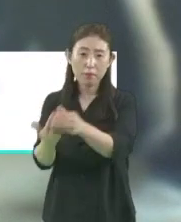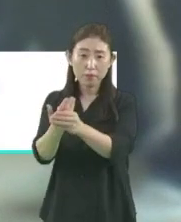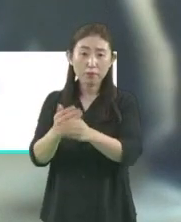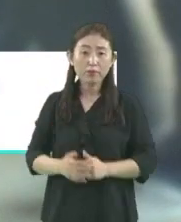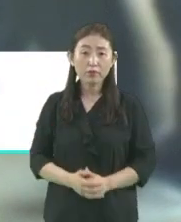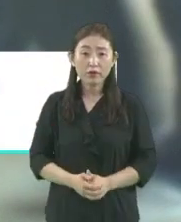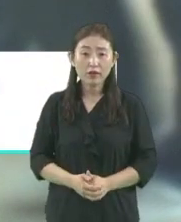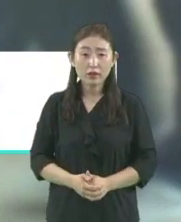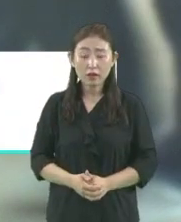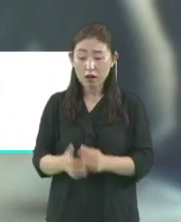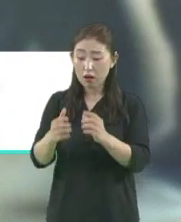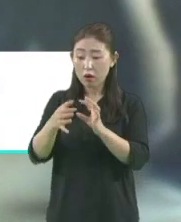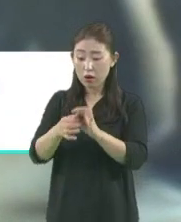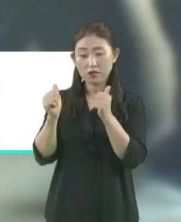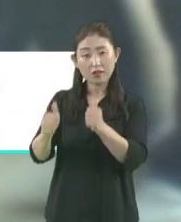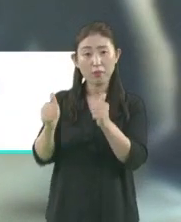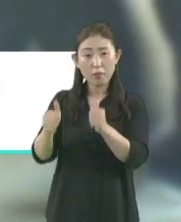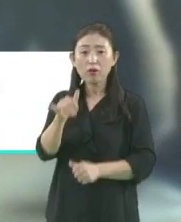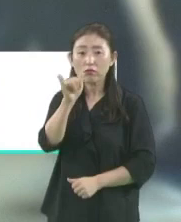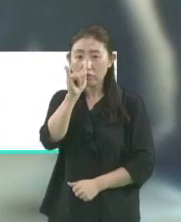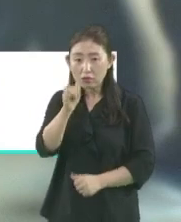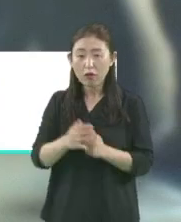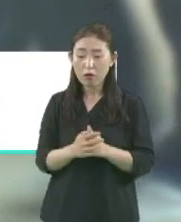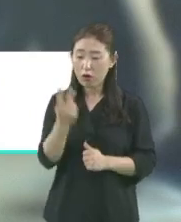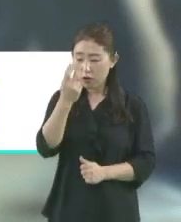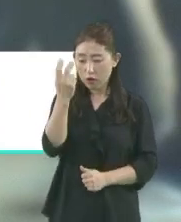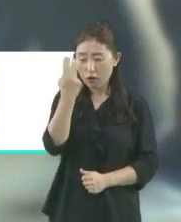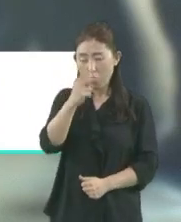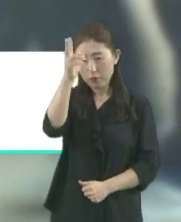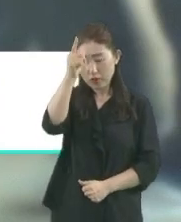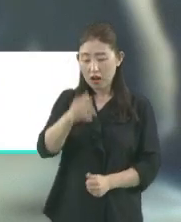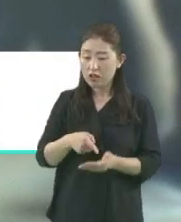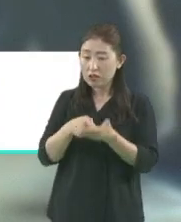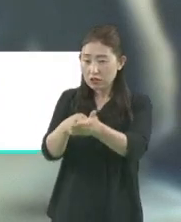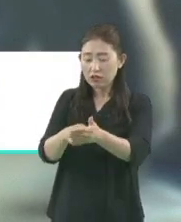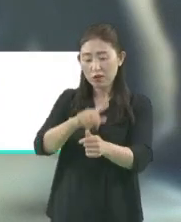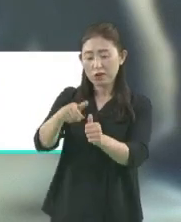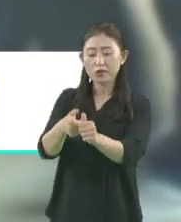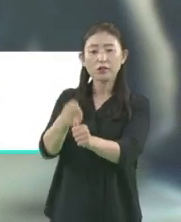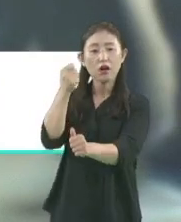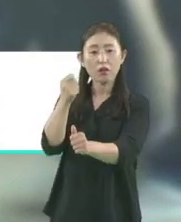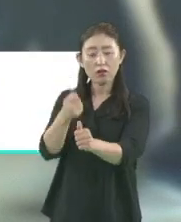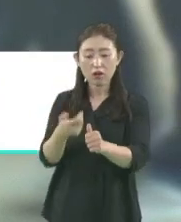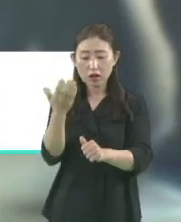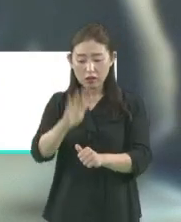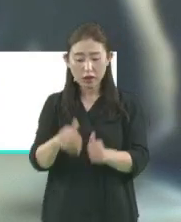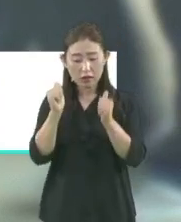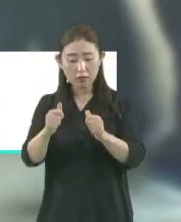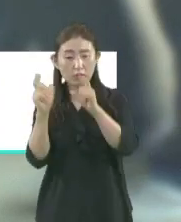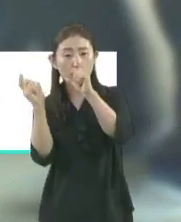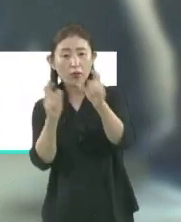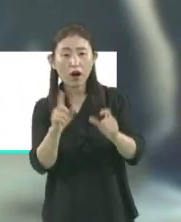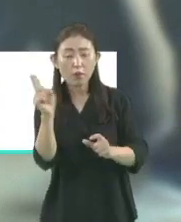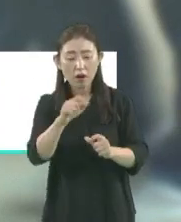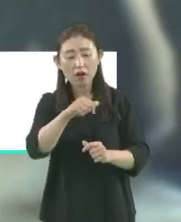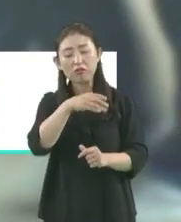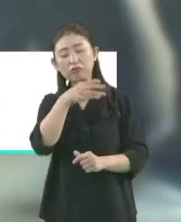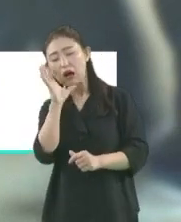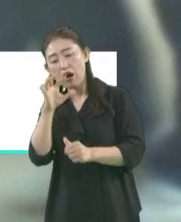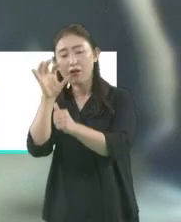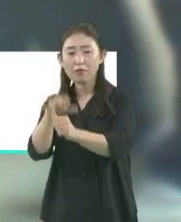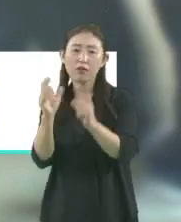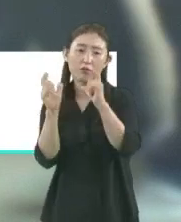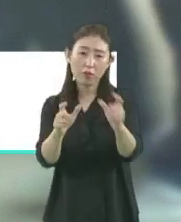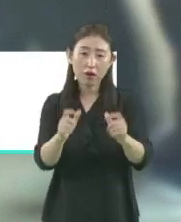살해했습니다. 관련 재판이 열렸는데 검찰이 구형한 사형과는 달리 재판부는 다시 한번 무기징역을